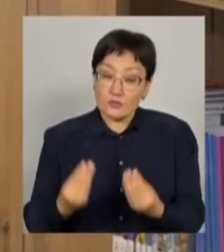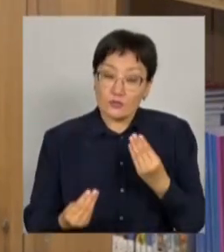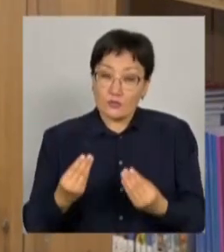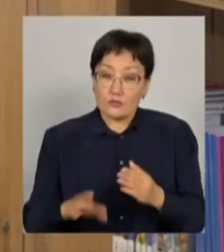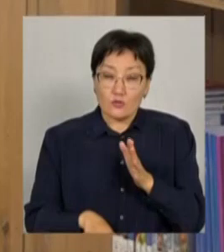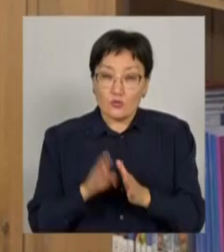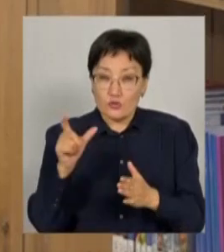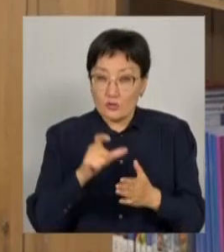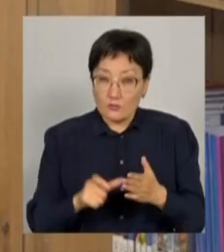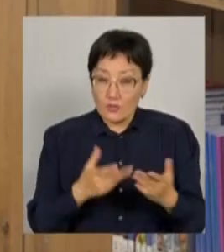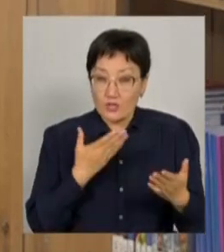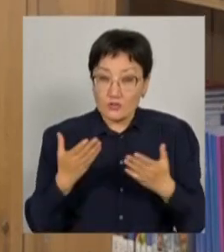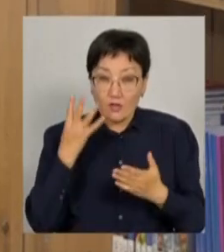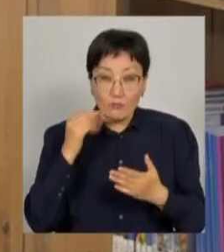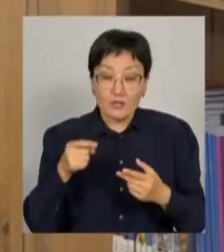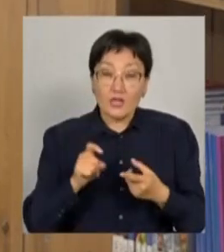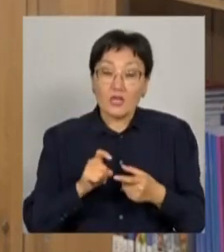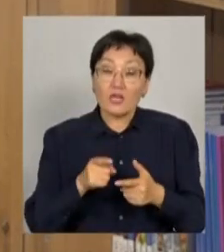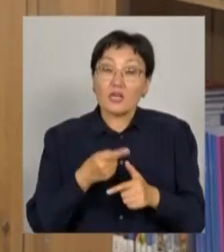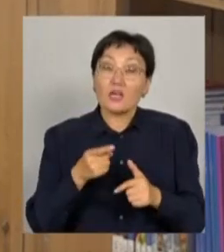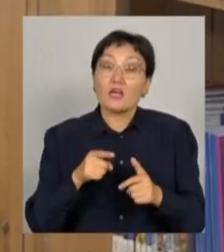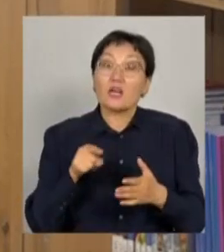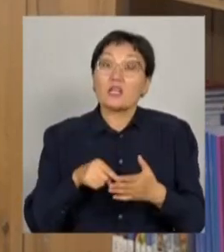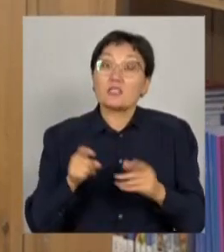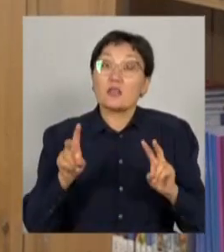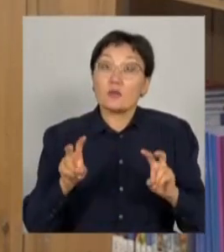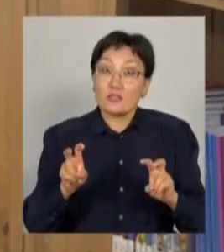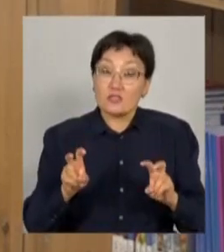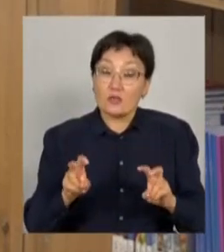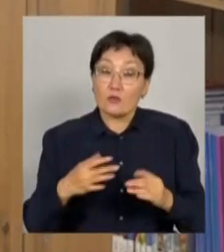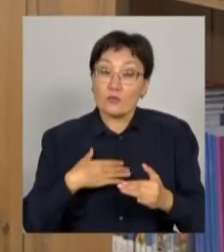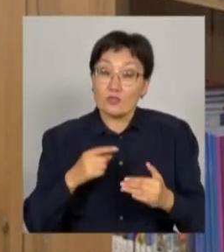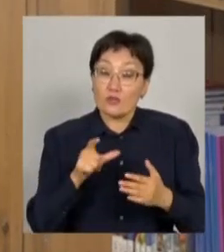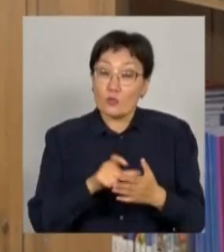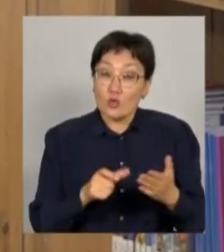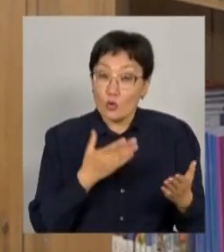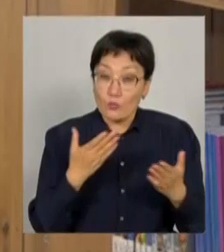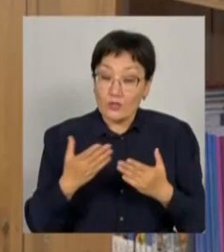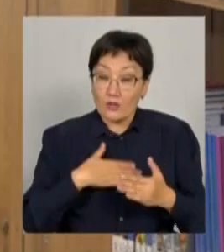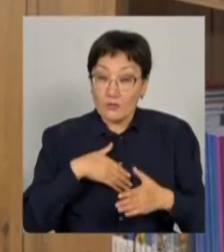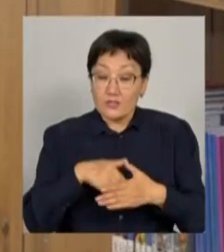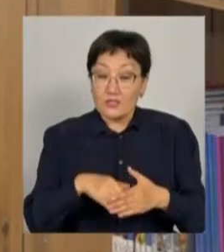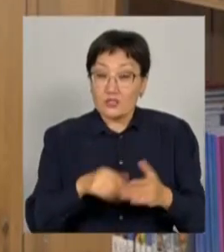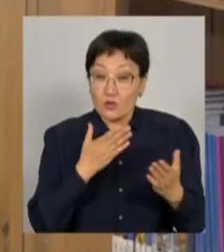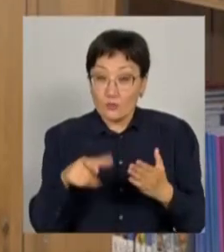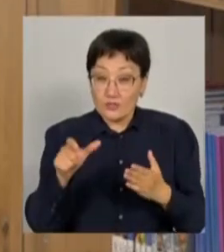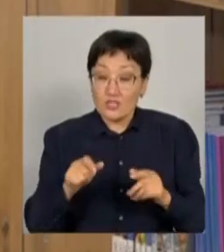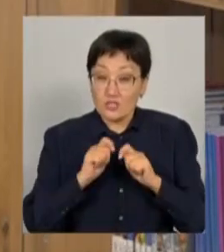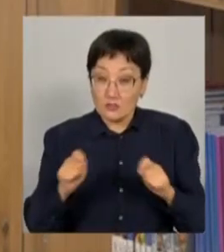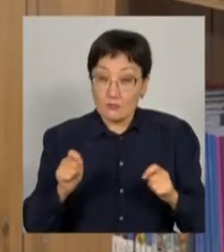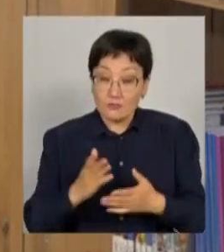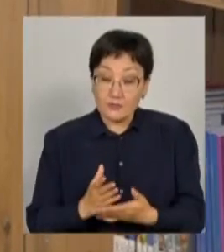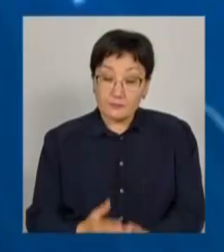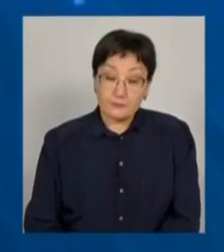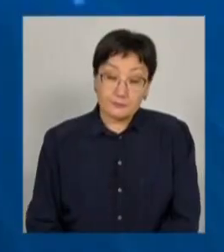өлең оқыған Алматы жайындағы өлең оқыған біздің жаңағы белсенді оқырмандарымызға сыйлықтарымыз бар.